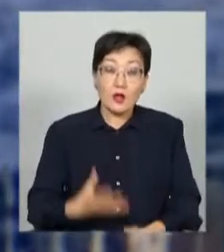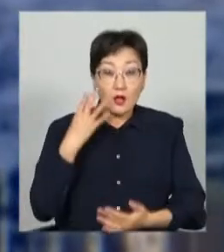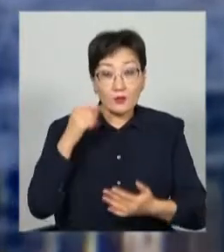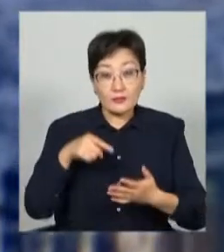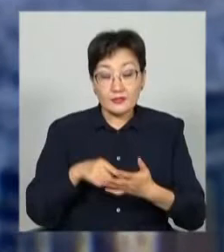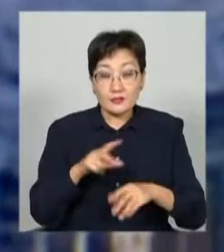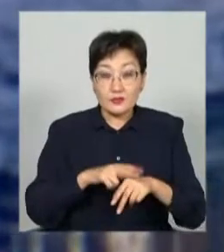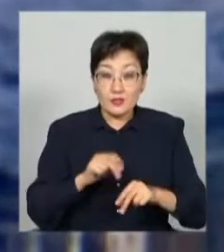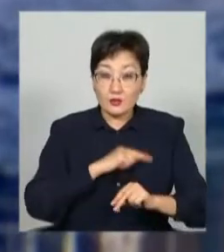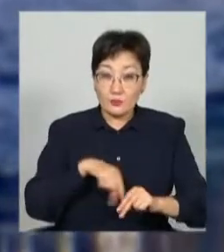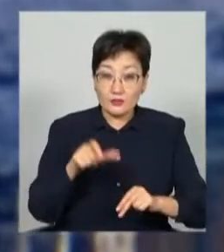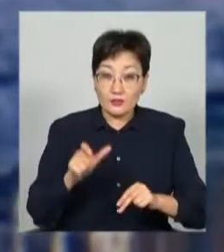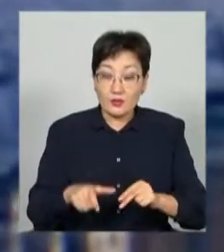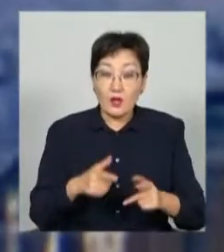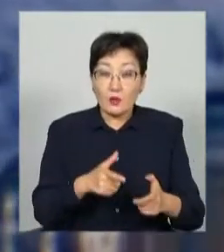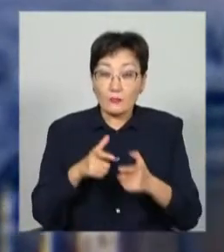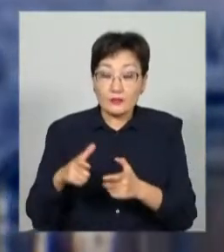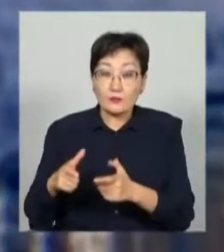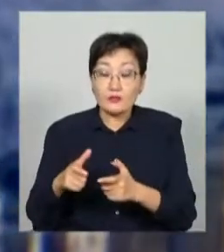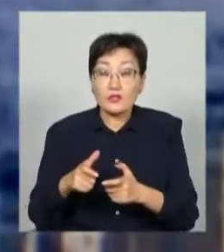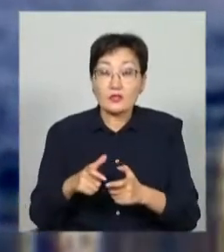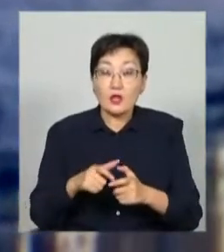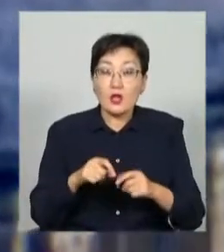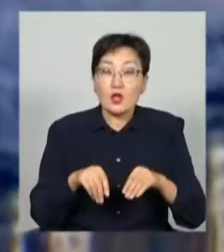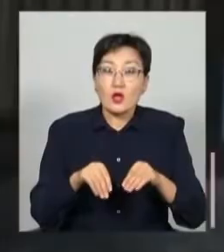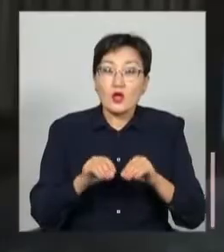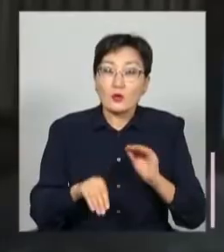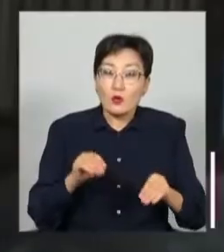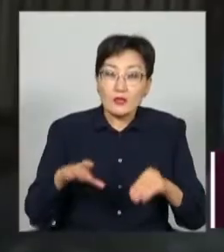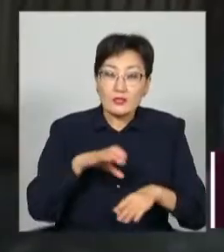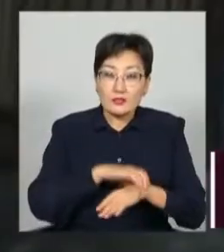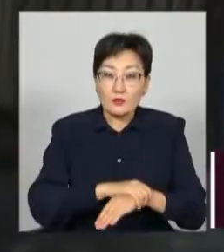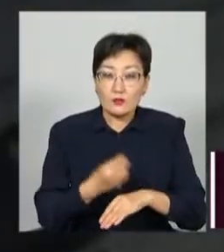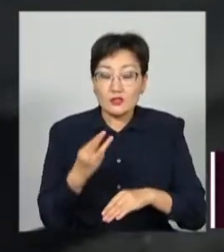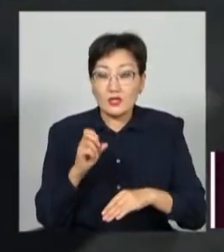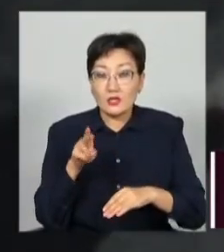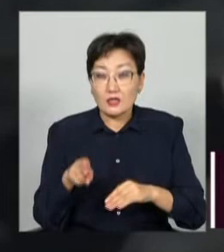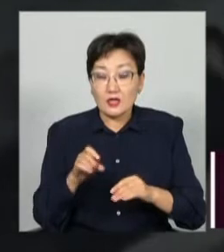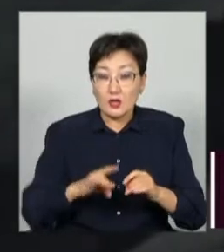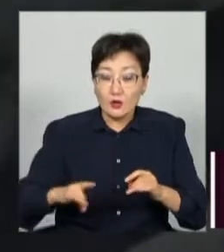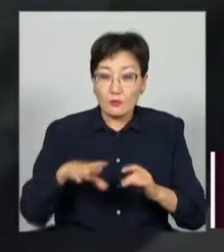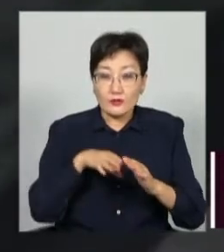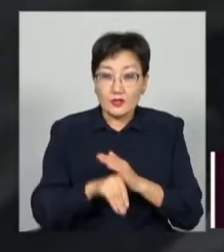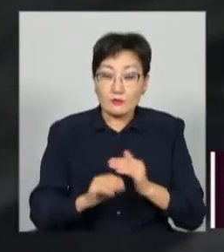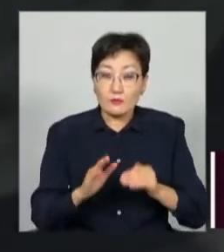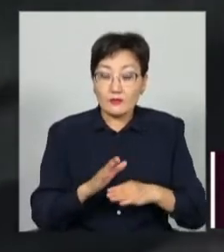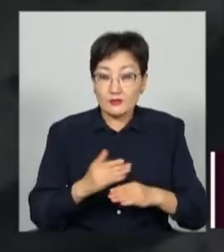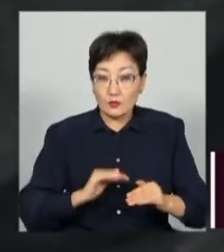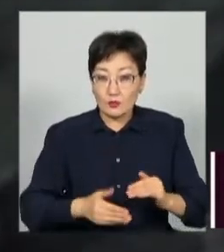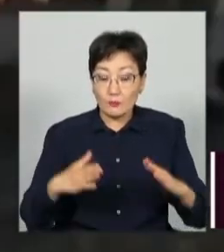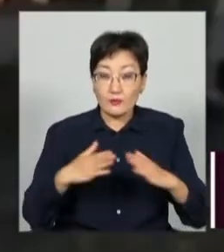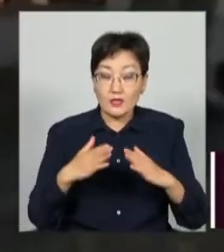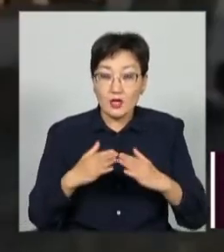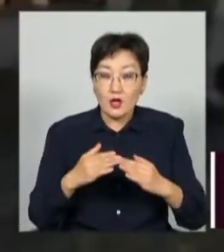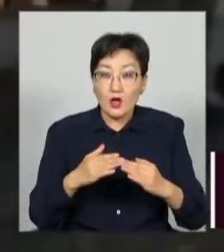Алматыда полиция қызметкерлері қару-жарақ пен оқ-дәрілердің қоймасын әшкерледі. Күдіктілер Шаңырақ ықшам ауданына қарасты жеке тұрғын үйде тұтас арсенал